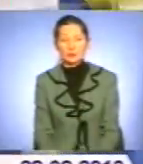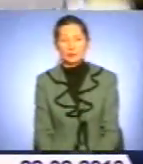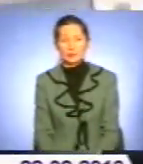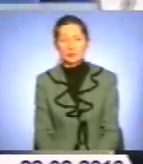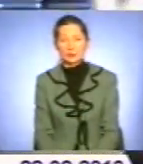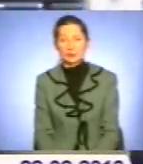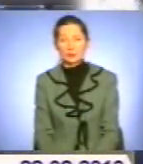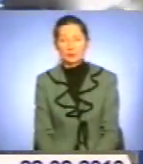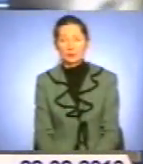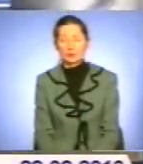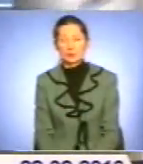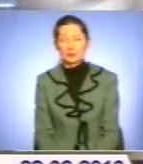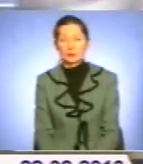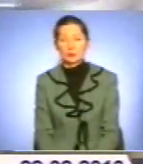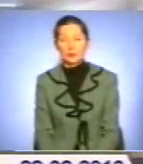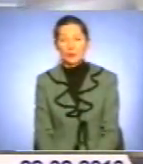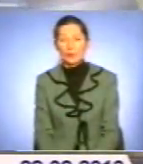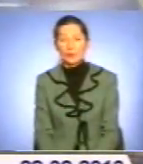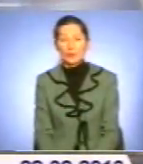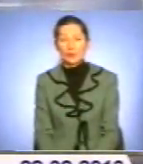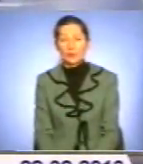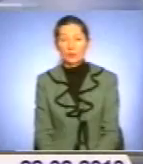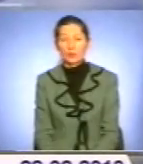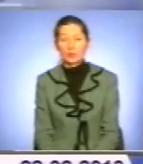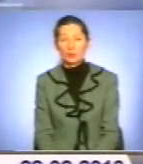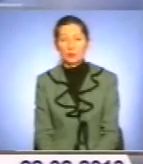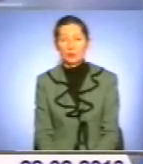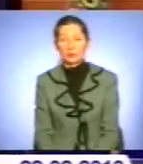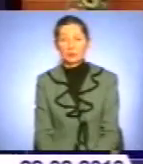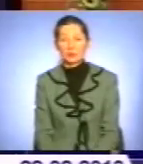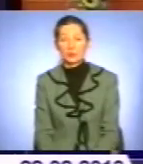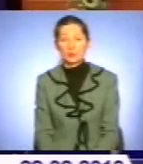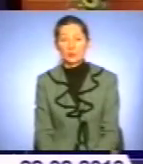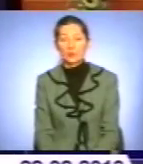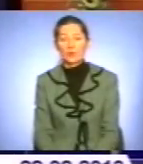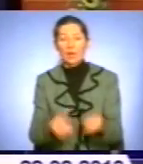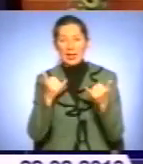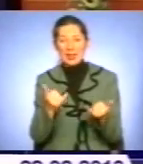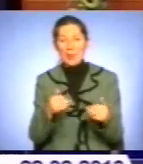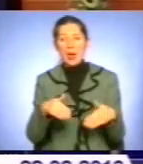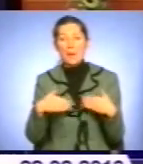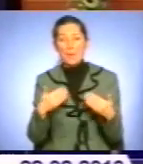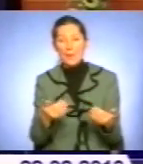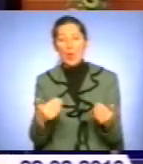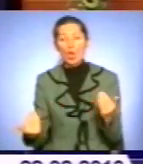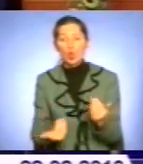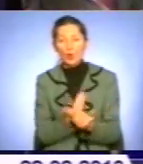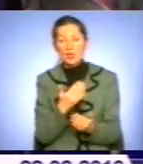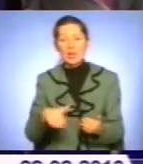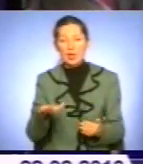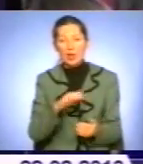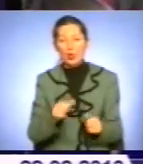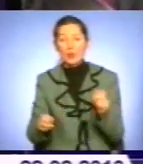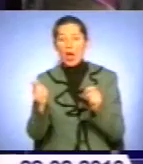А тепер перейдемо до новин краю. На